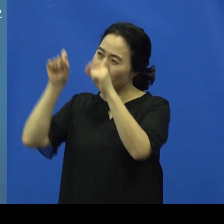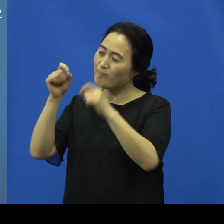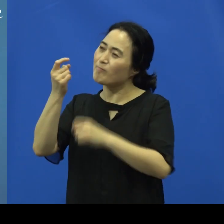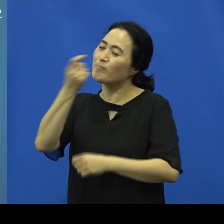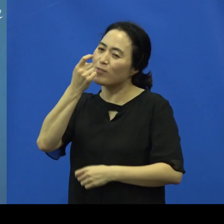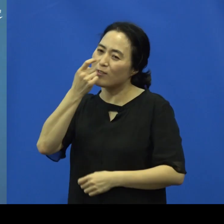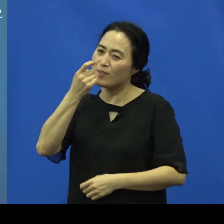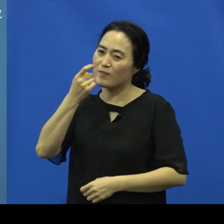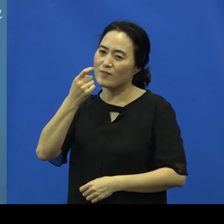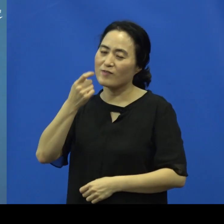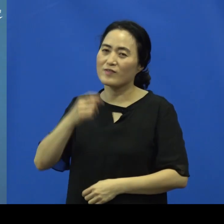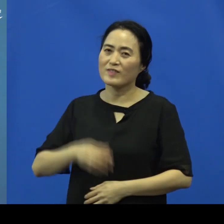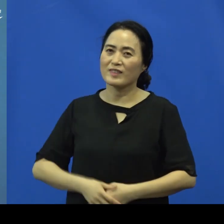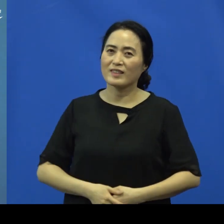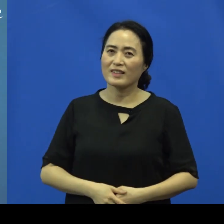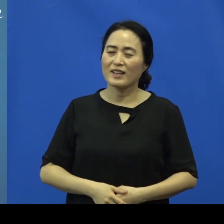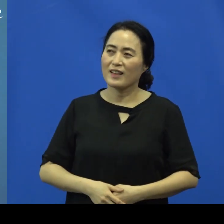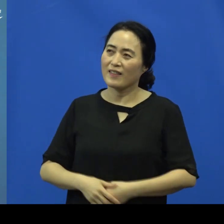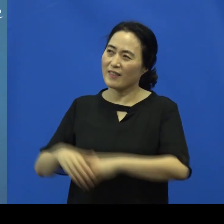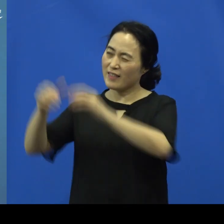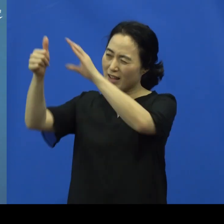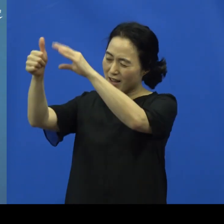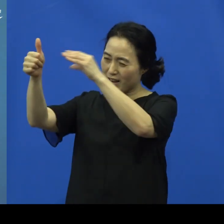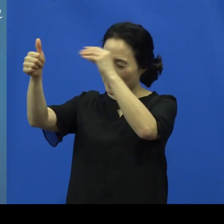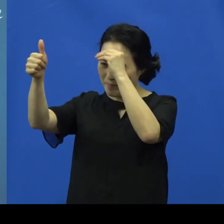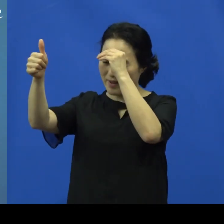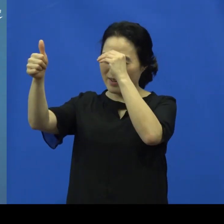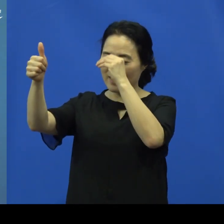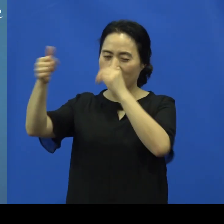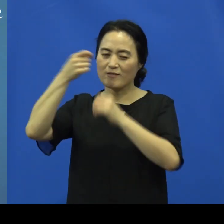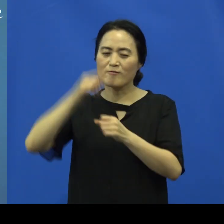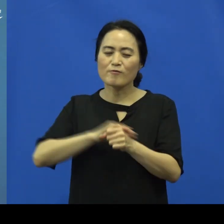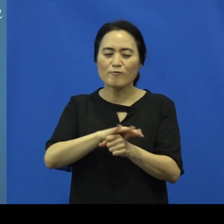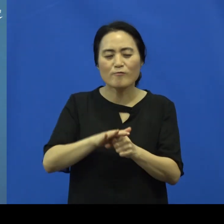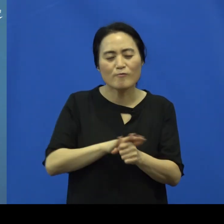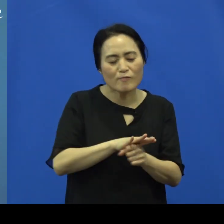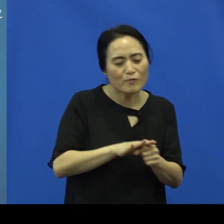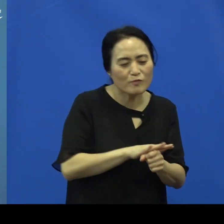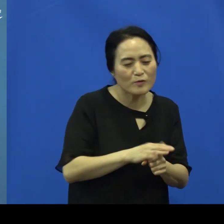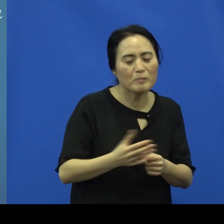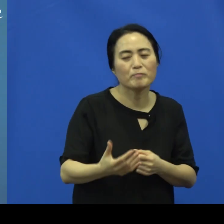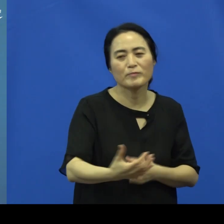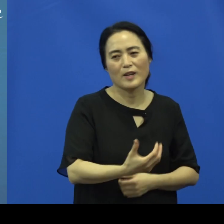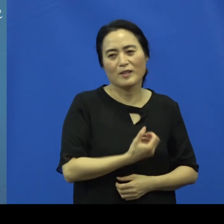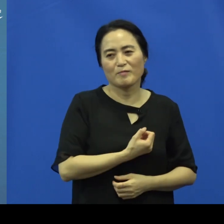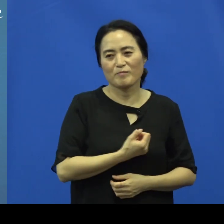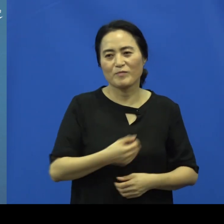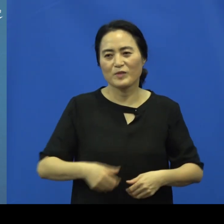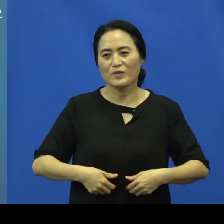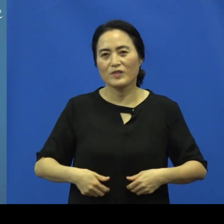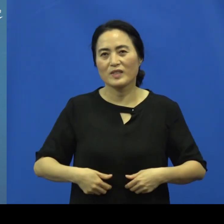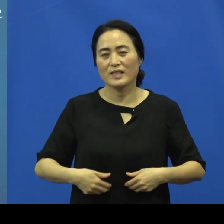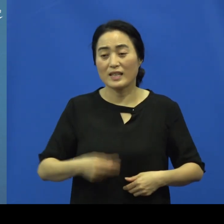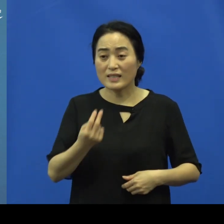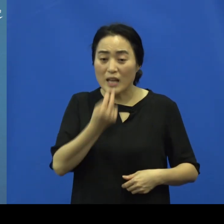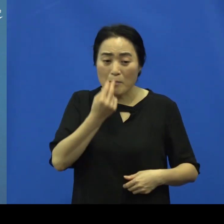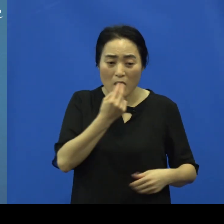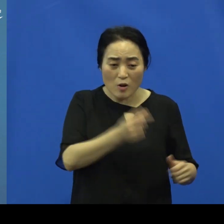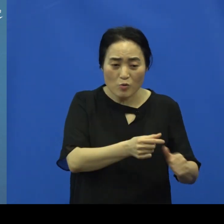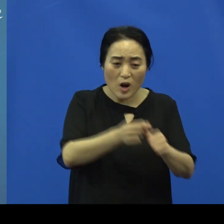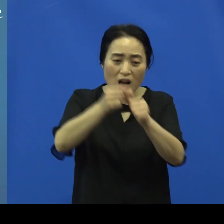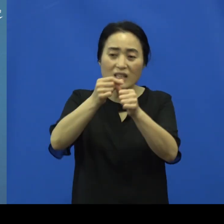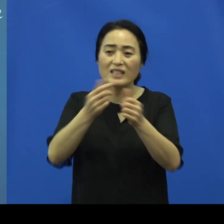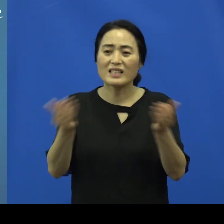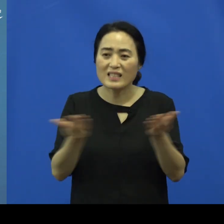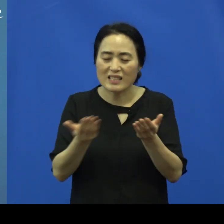그 긍휼로 다가가면 역사가 일어나고 사람을 살리는 이런 일이 일어나는 것이죠. 생명을 살려내는 일은